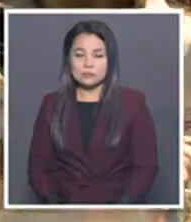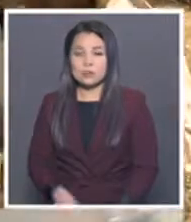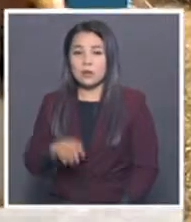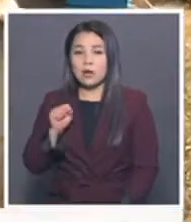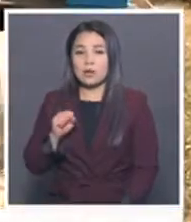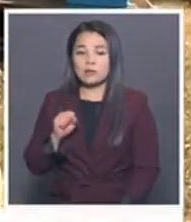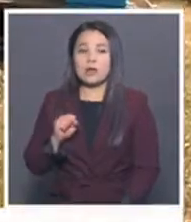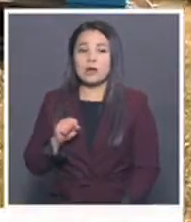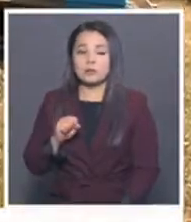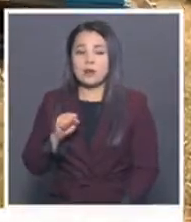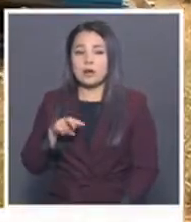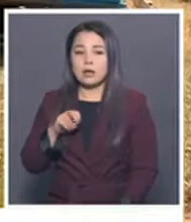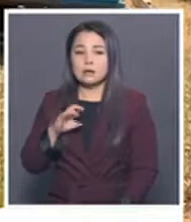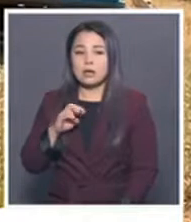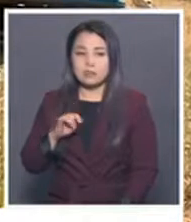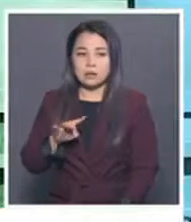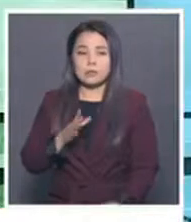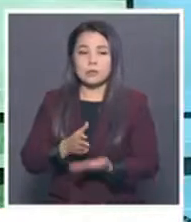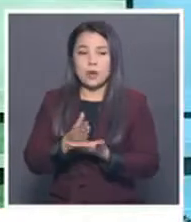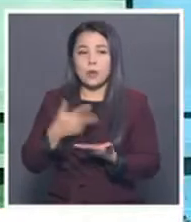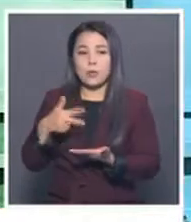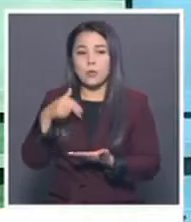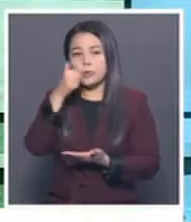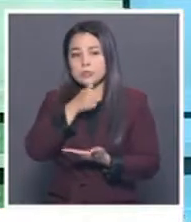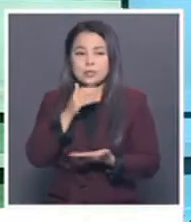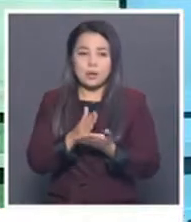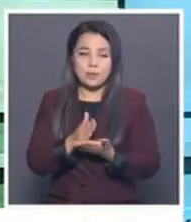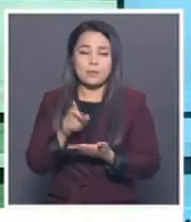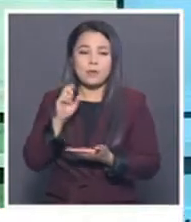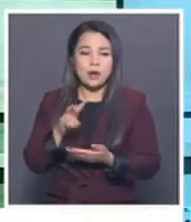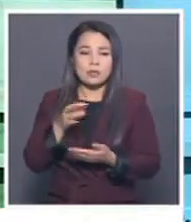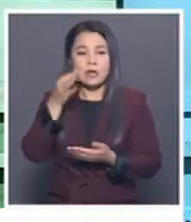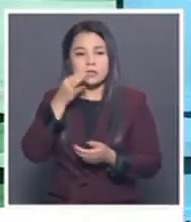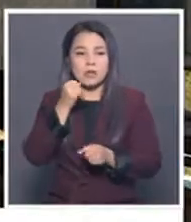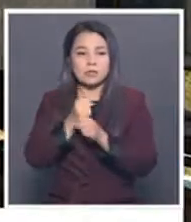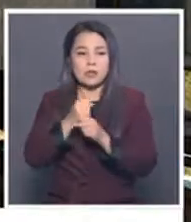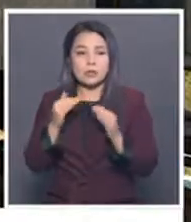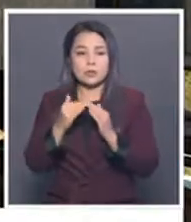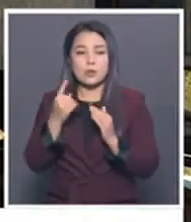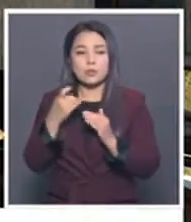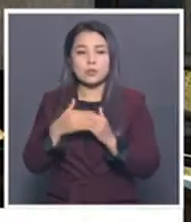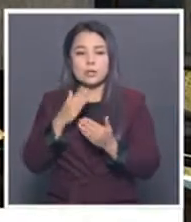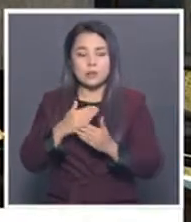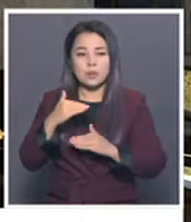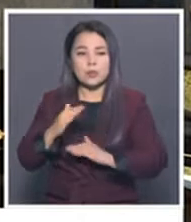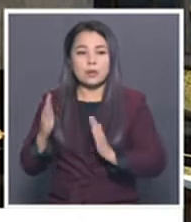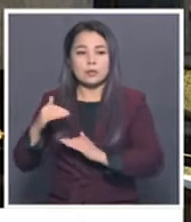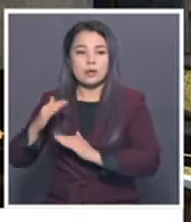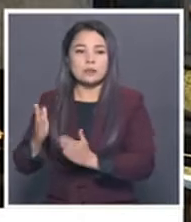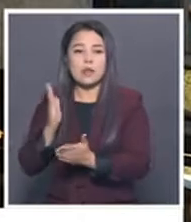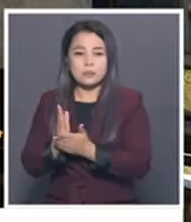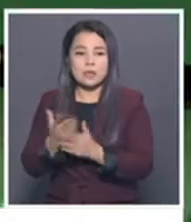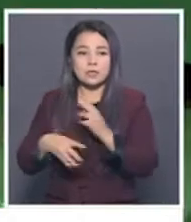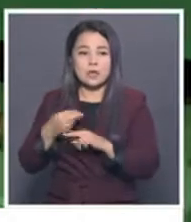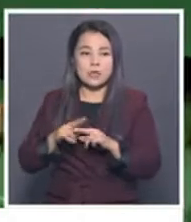Александр омарташылықпен 30 жылдан бері айналысып келеді. Қазір оның иелігінде 100-ге жуық ара ұясы бар. Жас шыға ол барлығын жүк көлігінің